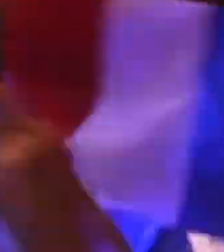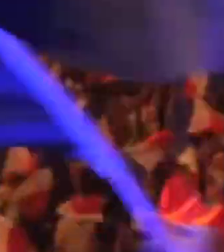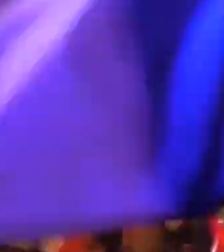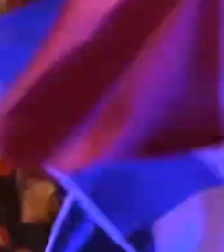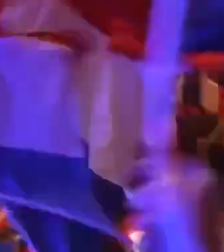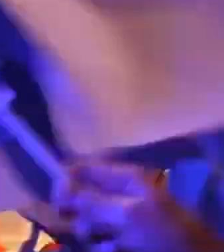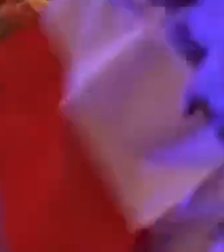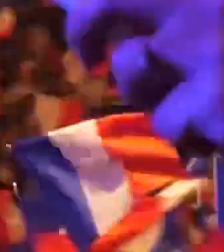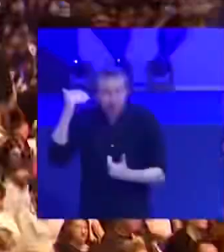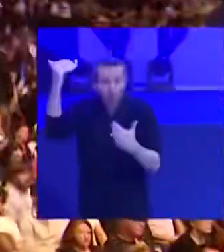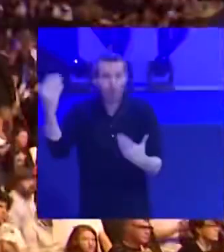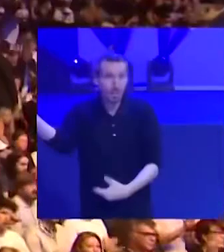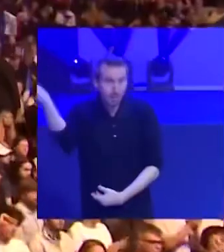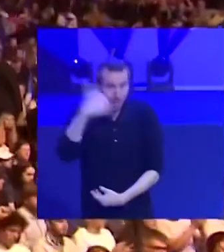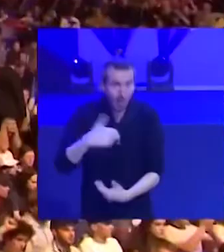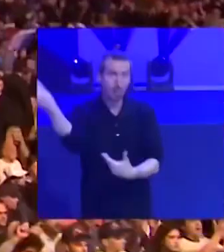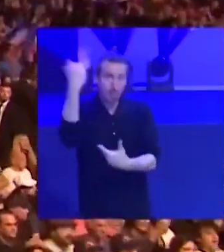désespérez pas, rejoignez-nous.